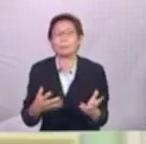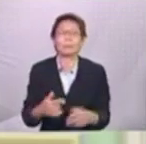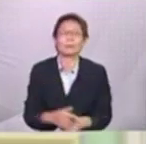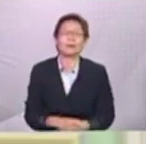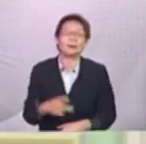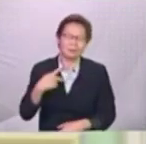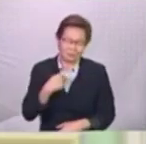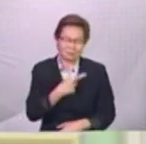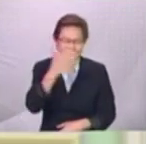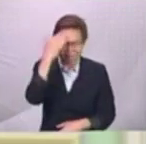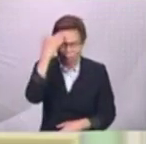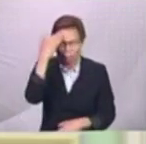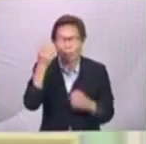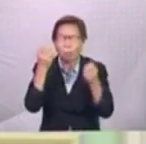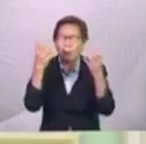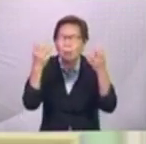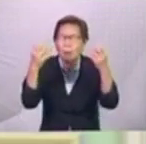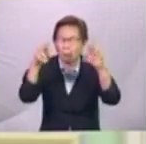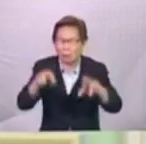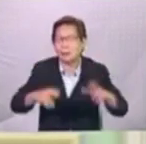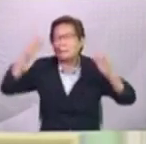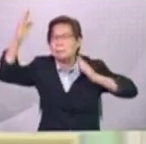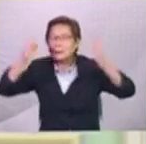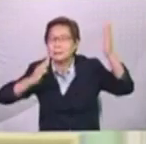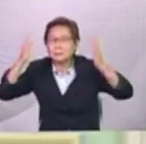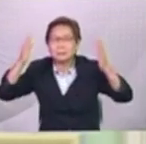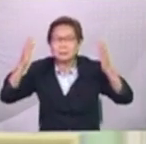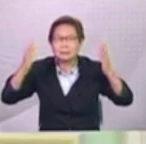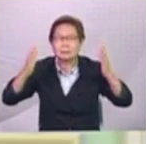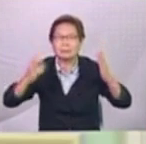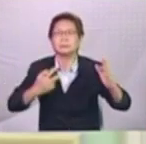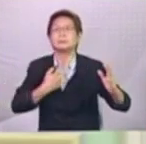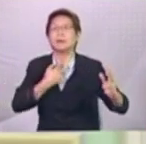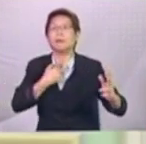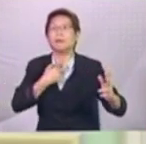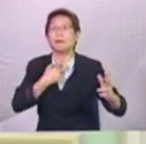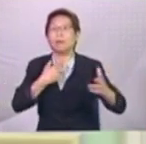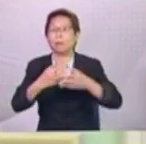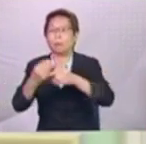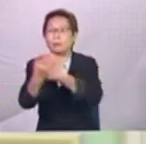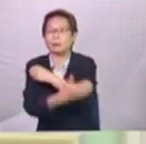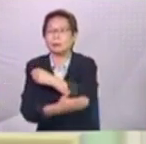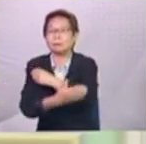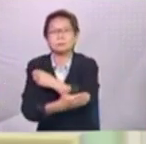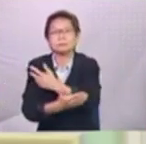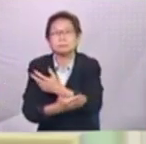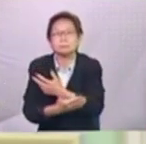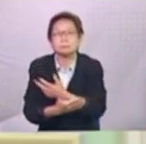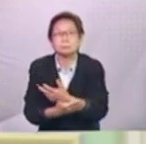kita sedar bahawa ramai rakyat kita yang stranded di luar negara